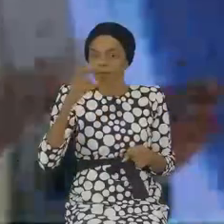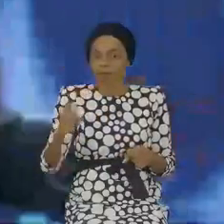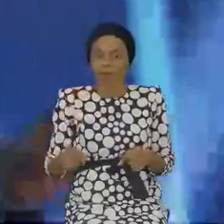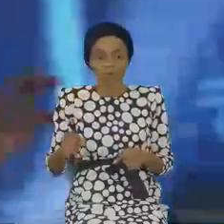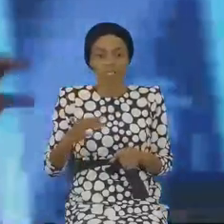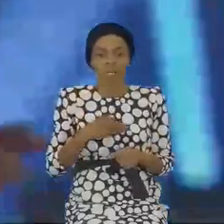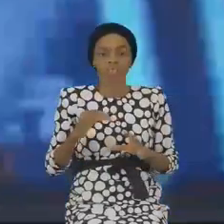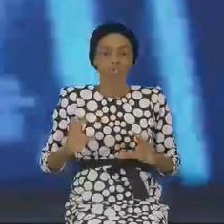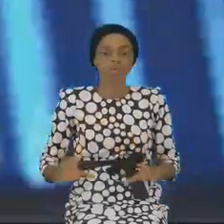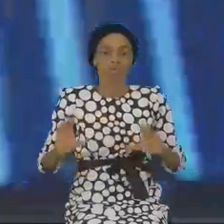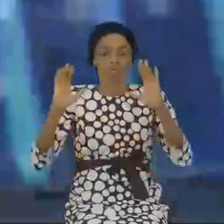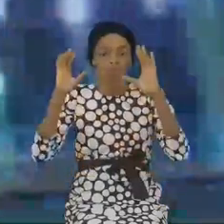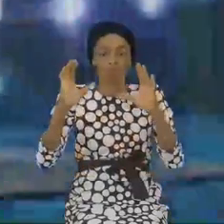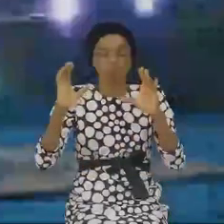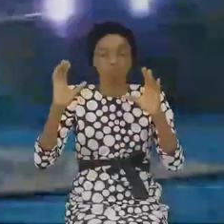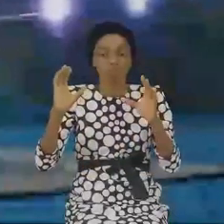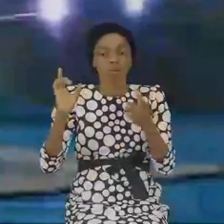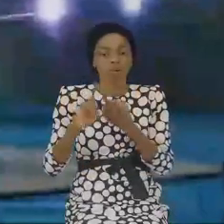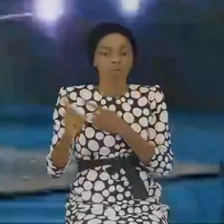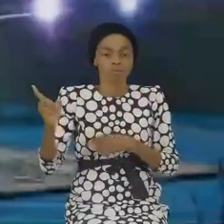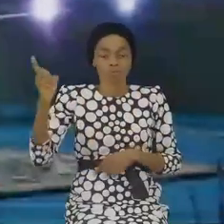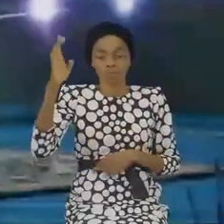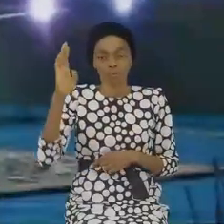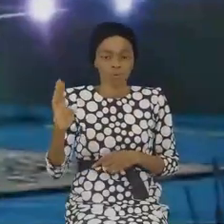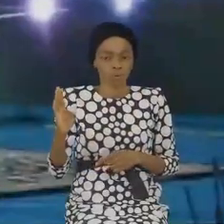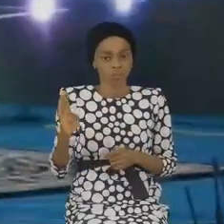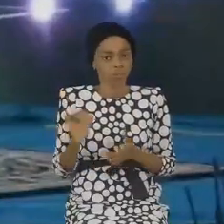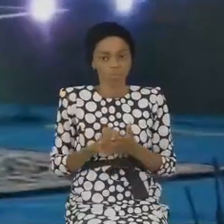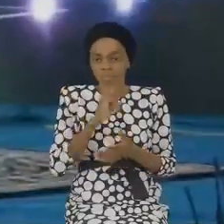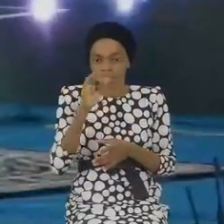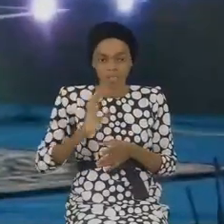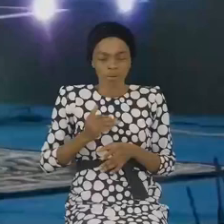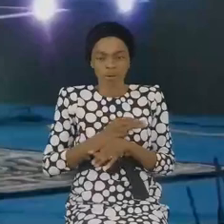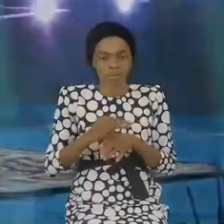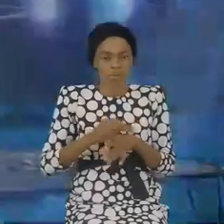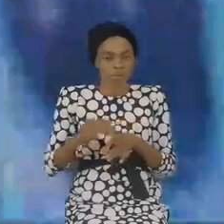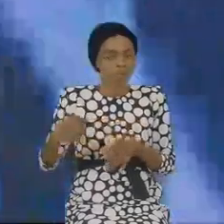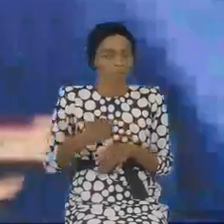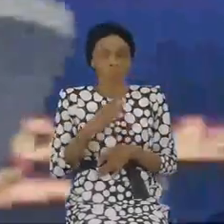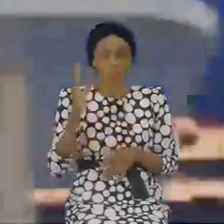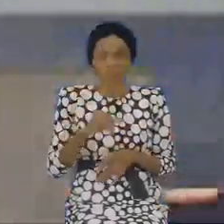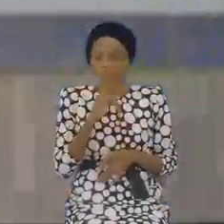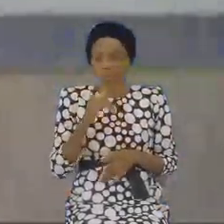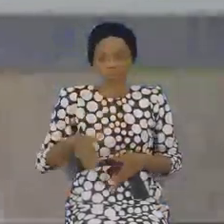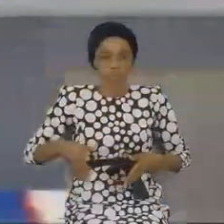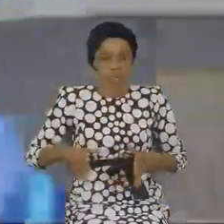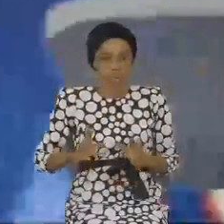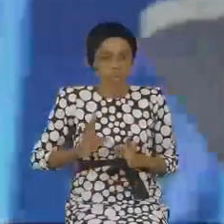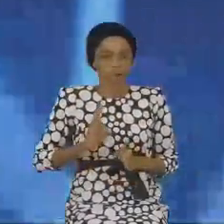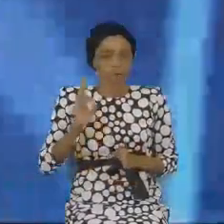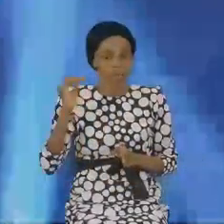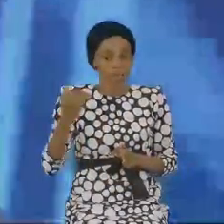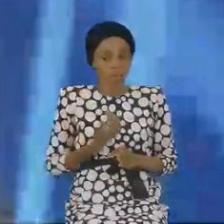leur consécration à Dieu? Ça, c'est le ministère. Et nous ne devons pas permettre, nous ne devons pas